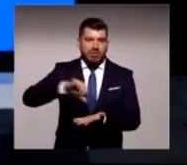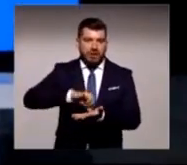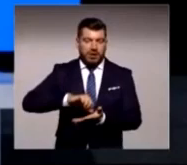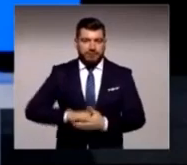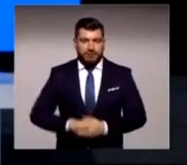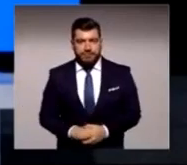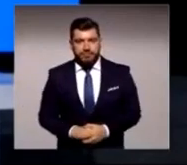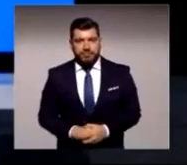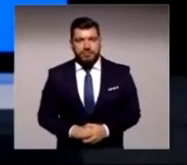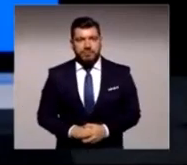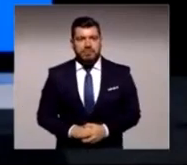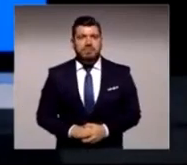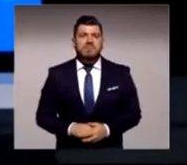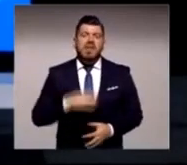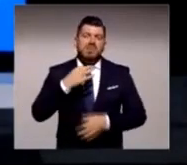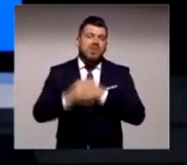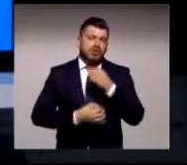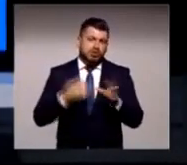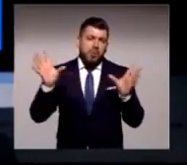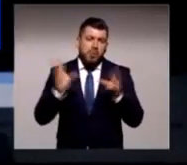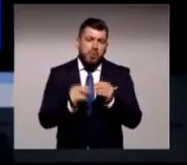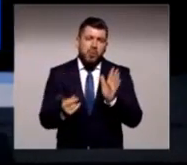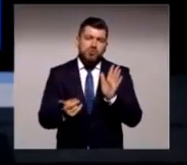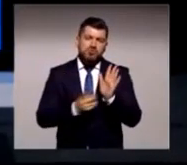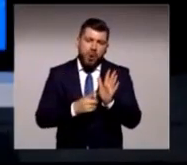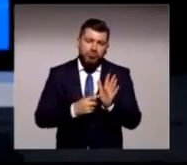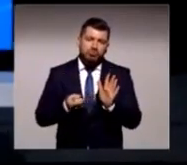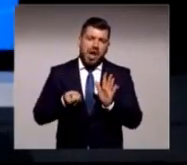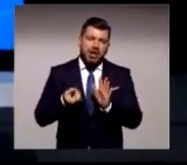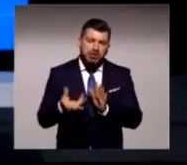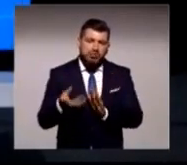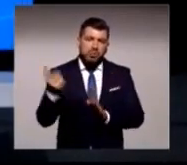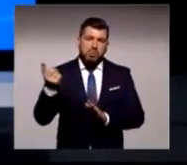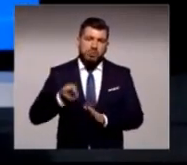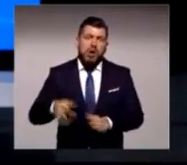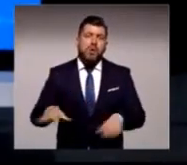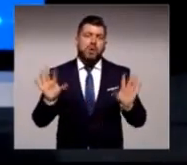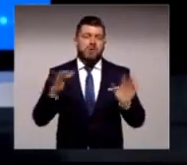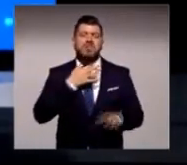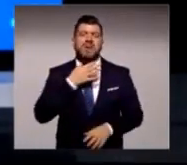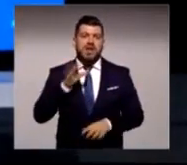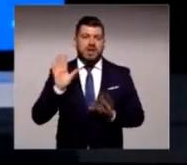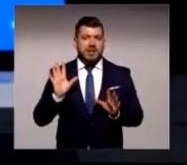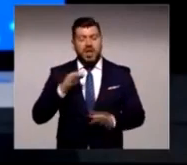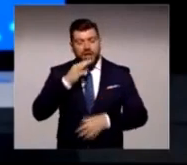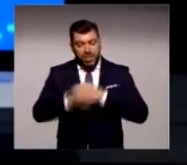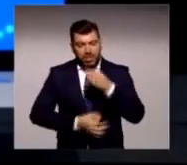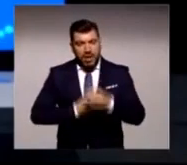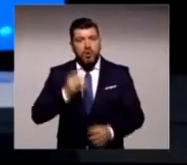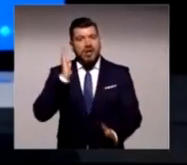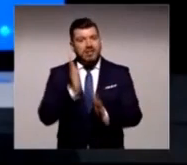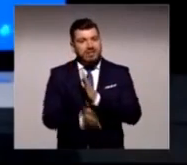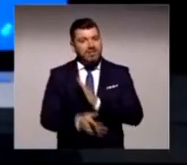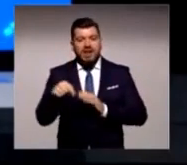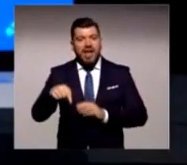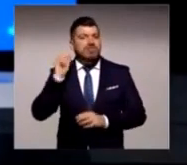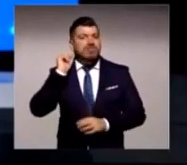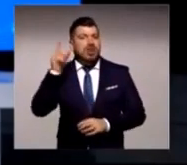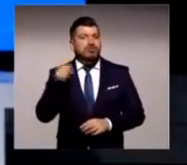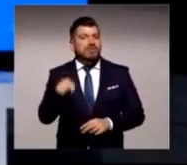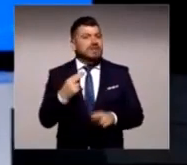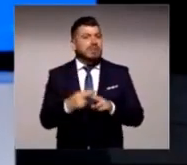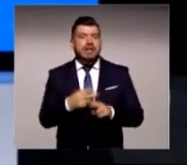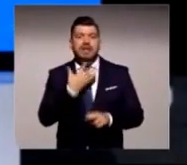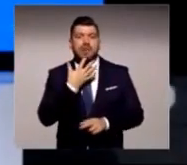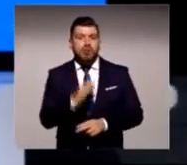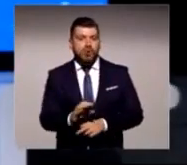θα σας κουράσω με τις νομοθετικές πρωτοβουλίες, ούτε για τις αποπροσβέσεις, ούτε για τους αγγέλους, ούτε τίποτα. Θα έρθω κατευθείαν στο Elevate Greece. Ερχόντουσαν στο γραφείο